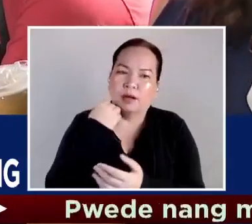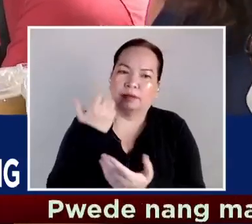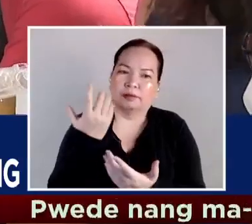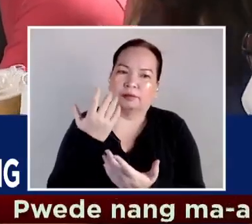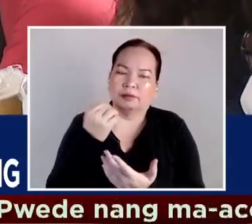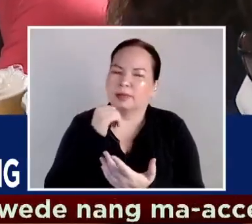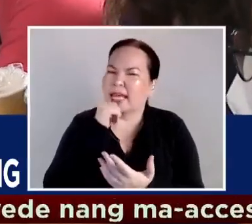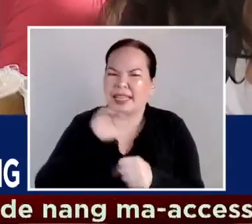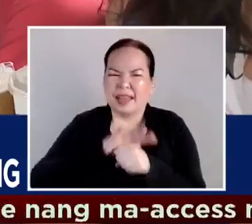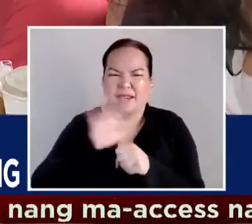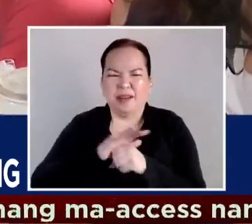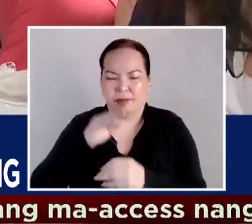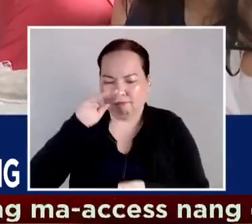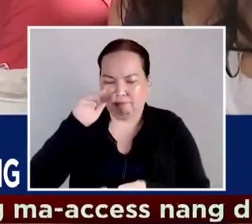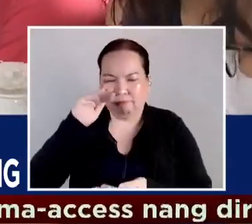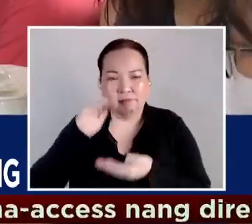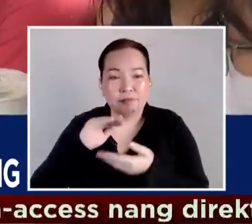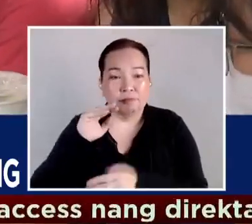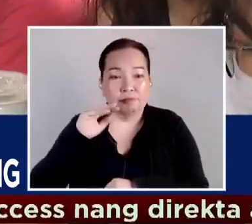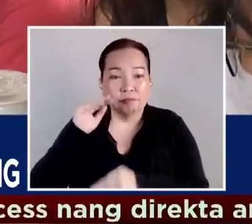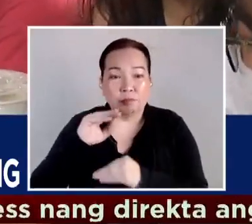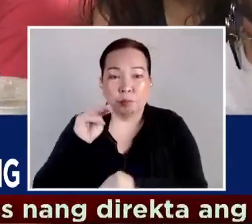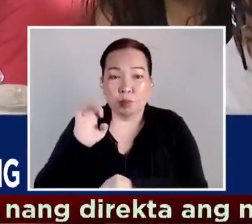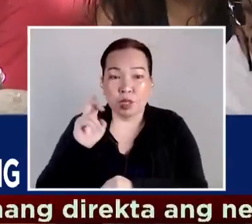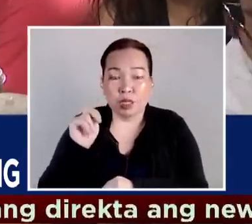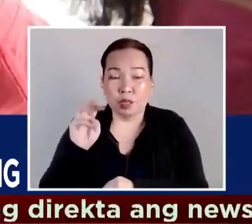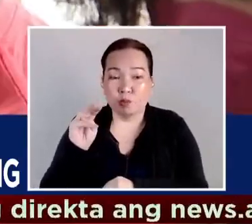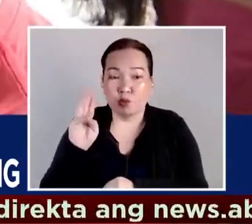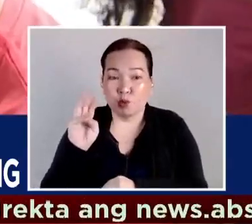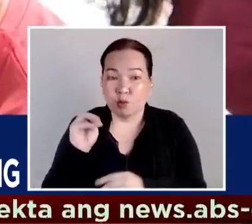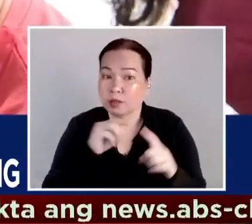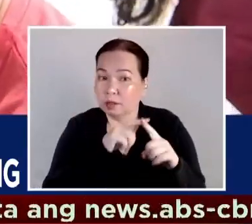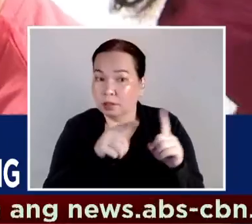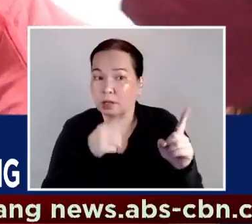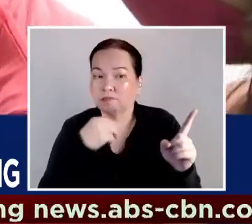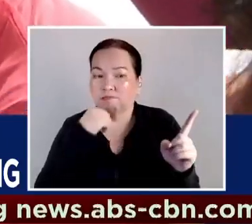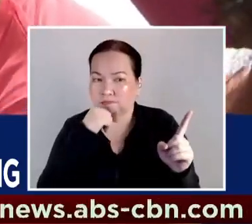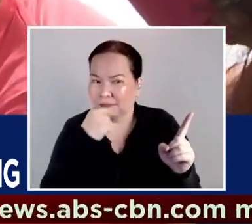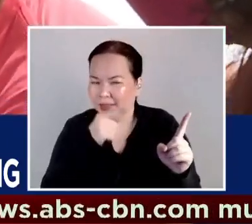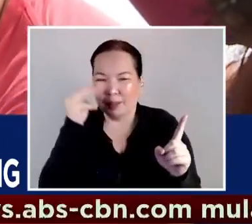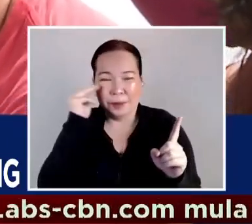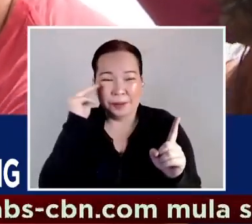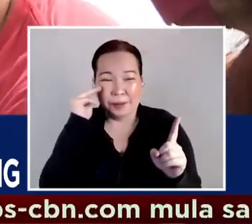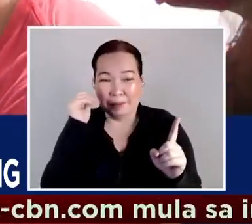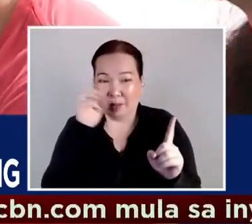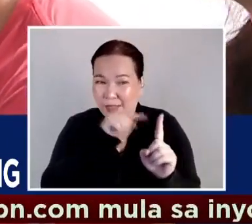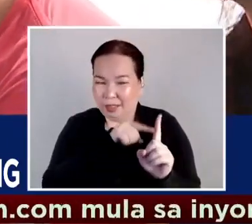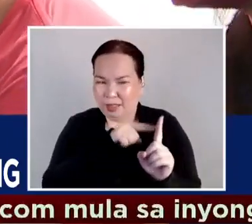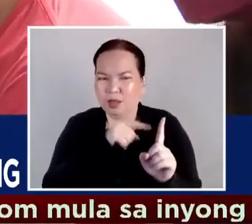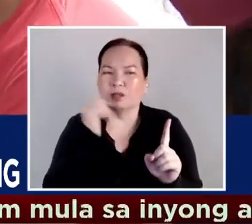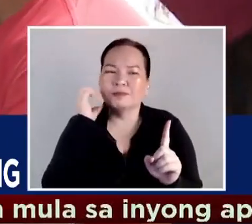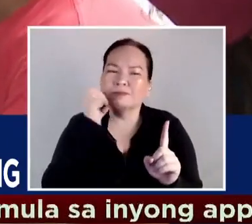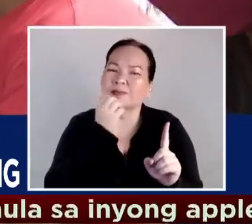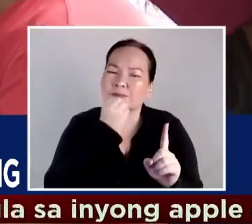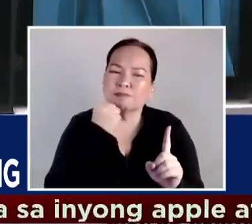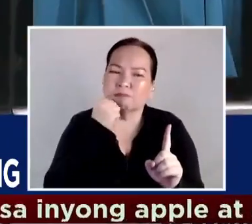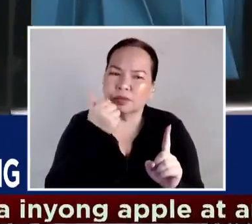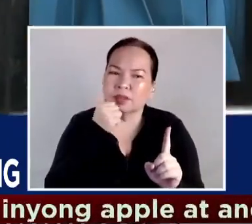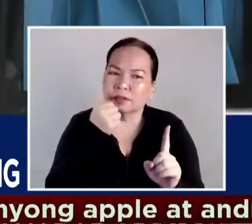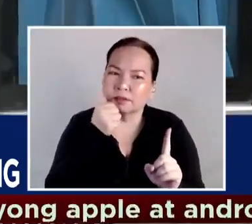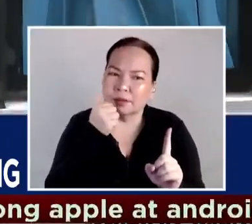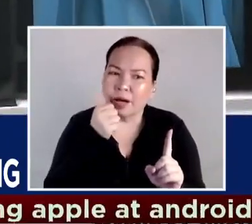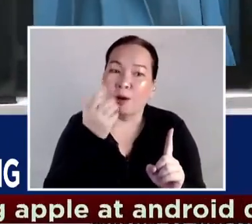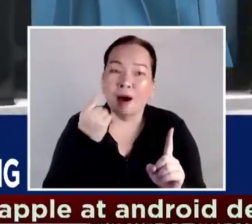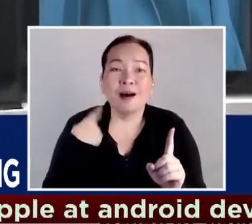sa libo-libong nakatitipid araw-araw dahil sa libreng sakay. Bukod sa mga pasahero, naging malaking tulong rin ang